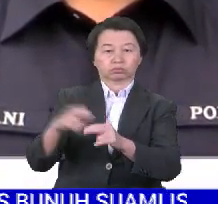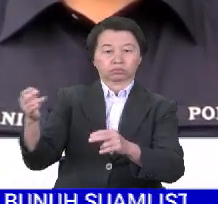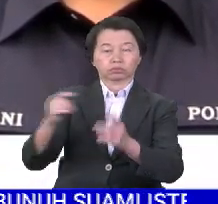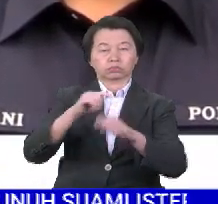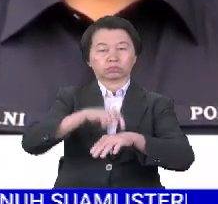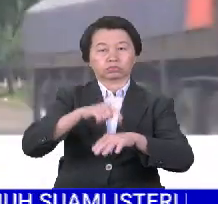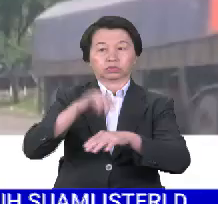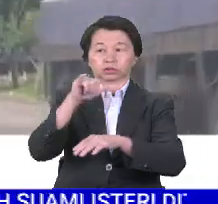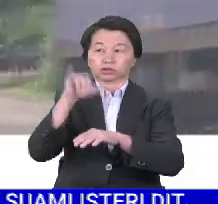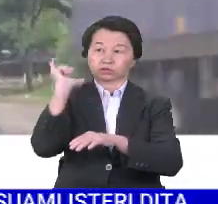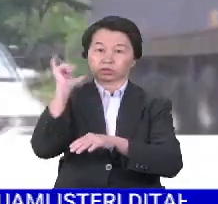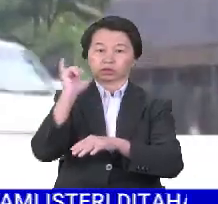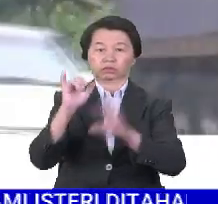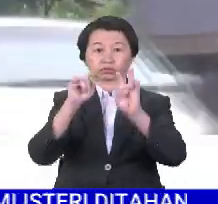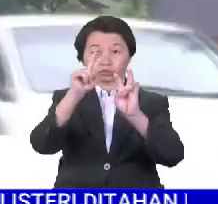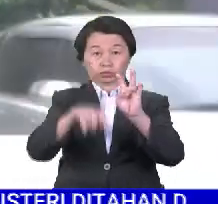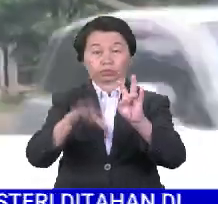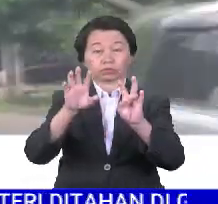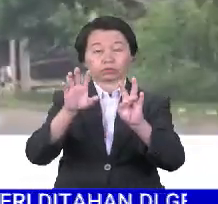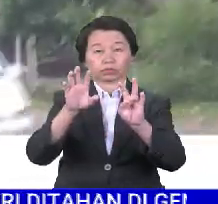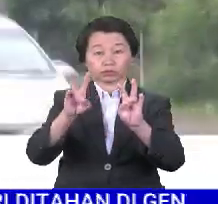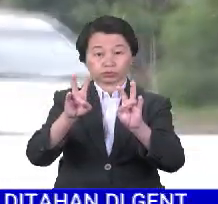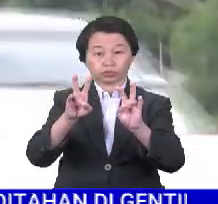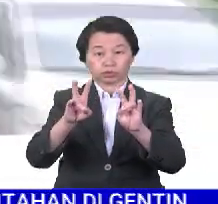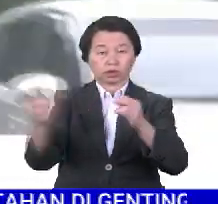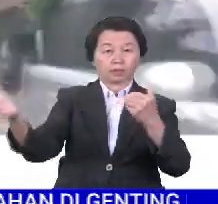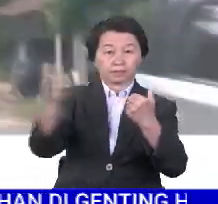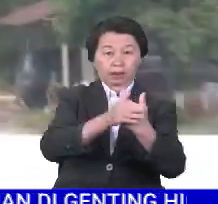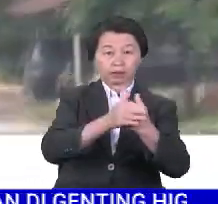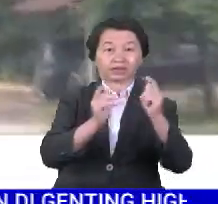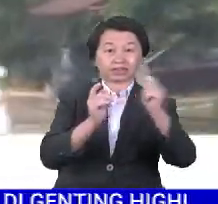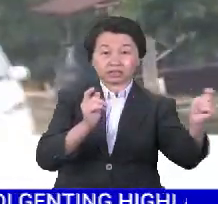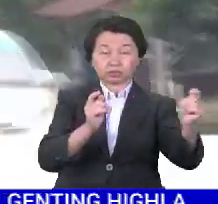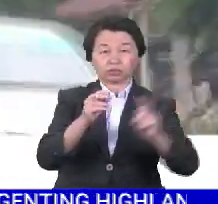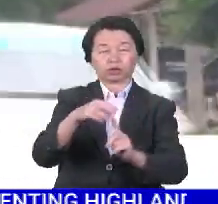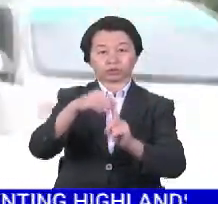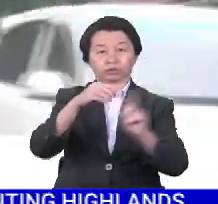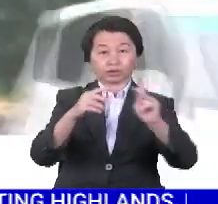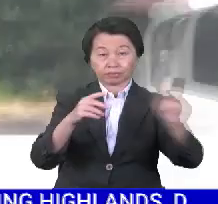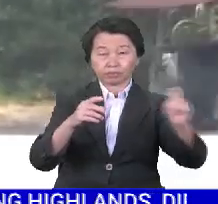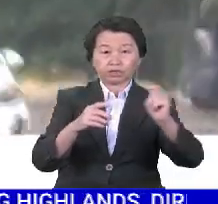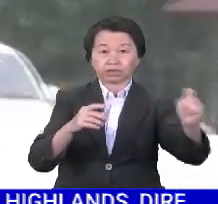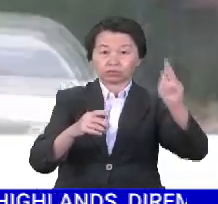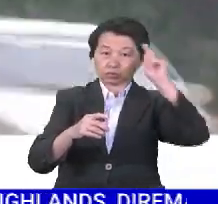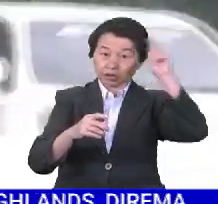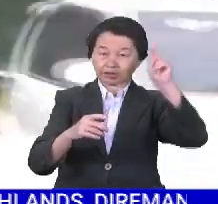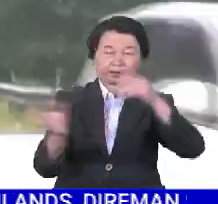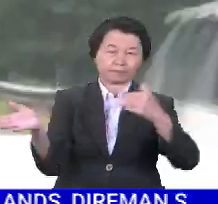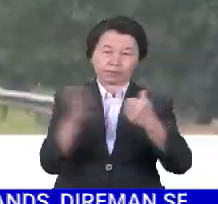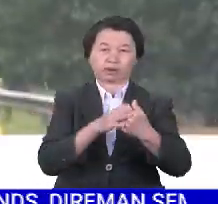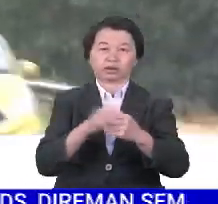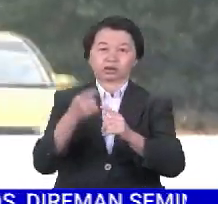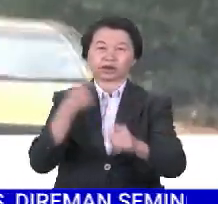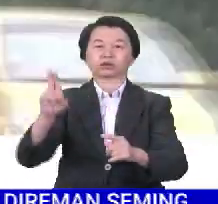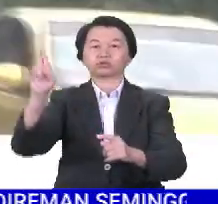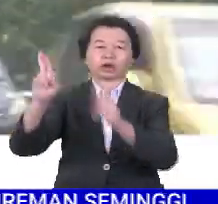mulai daripada semalam, iaitu 7 hari bulan, balik ke pantai timur, terutamanya ke negeri Kelantan. Okay, Tuan, macam mana dari